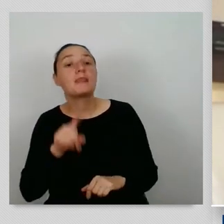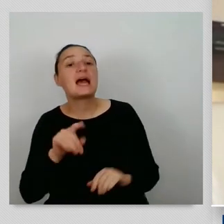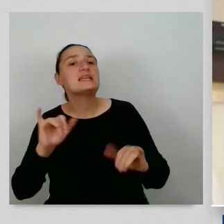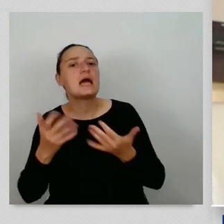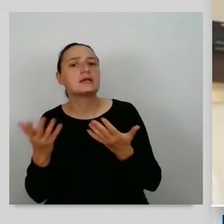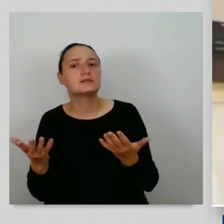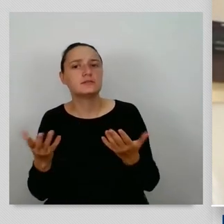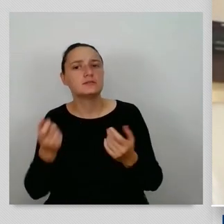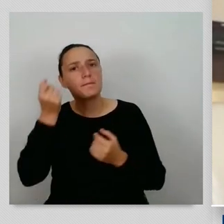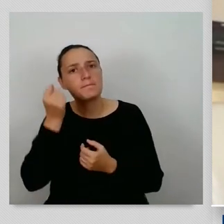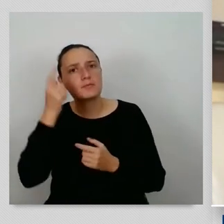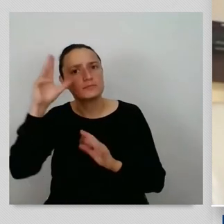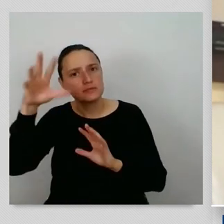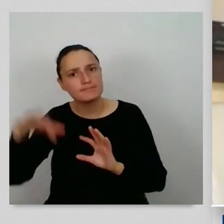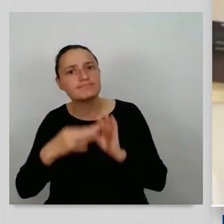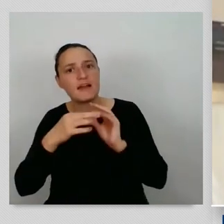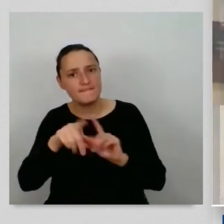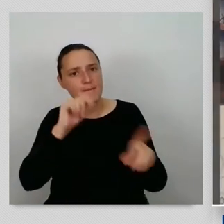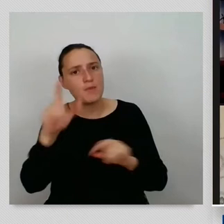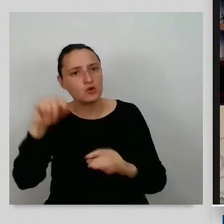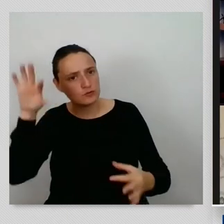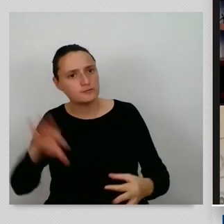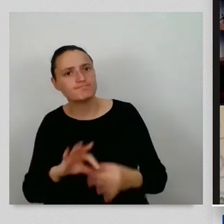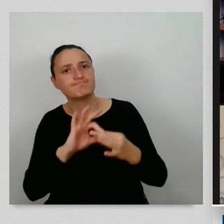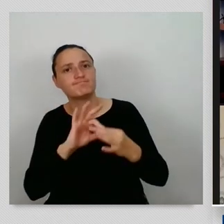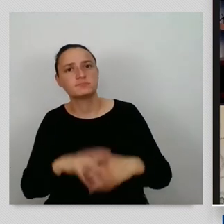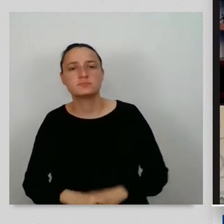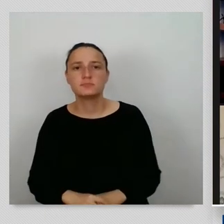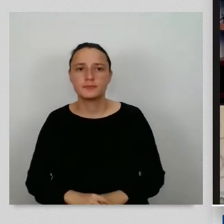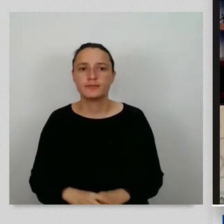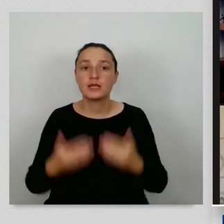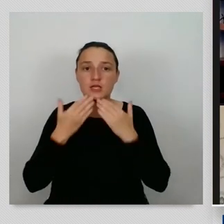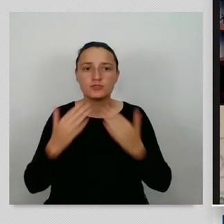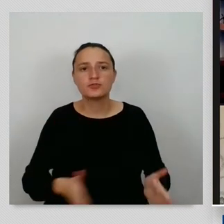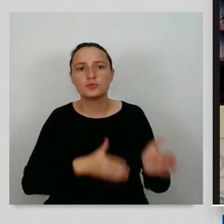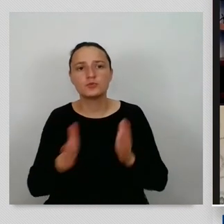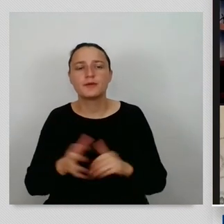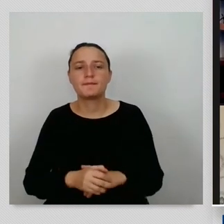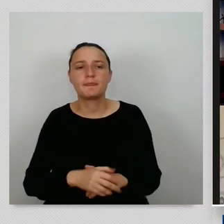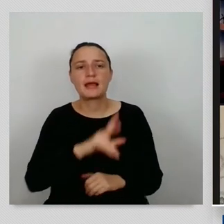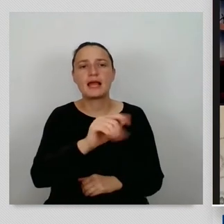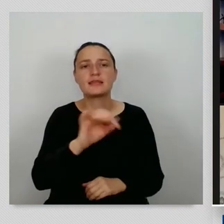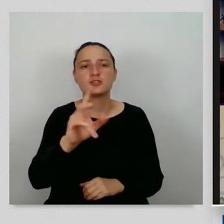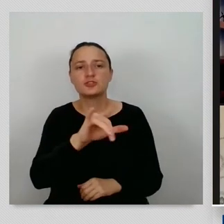tych idei naszych wyborców. Dziękuję. Dziękuję serdecznie i pani poseł Katarzyna Lubnauer, zapraszam.